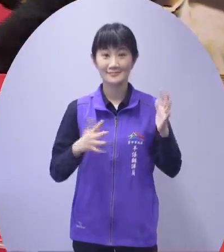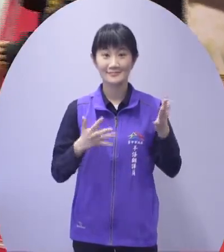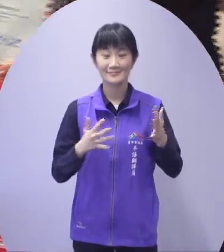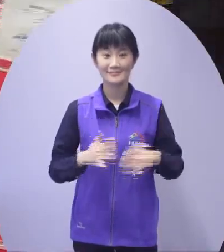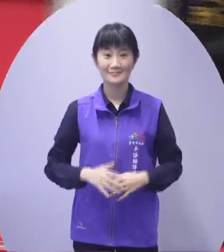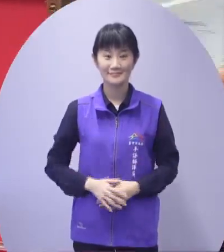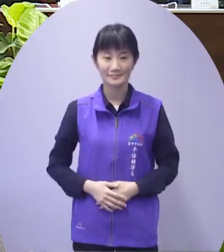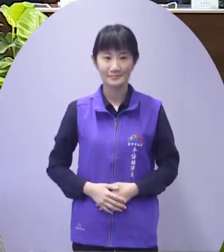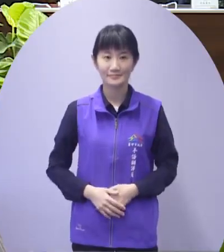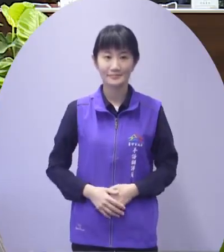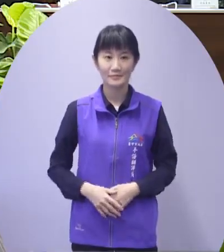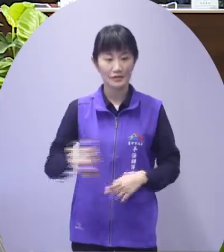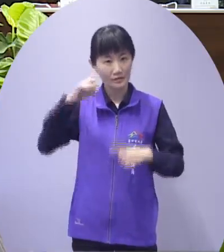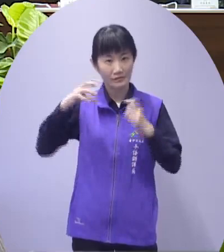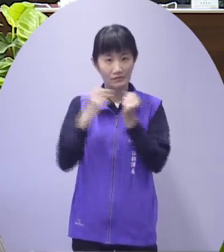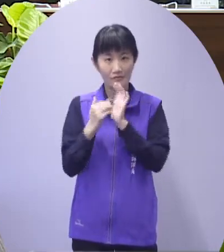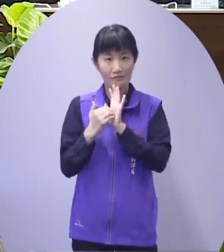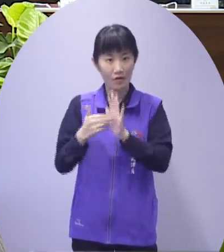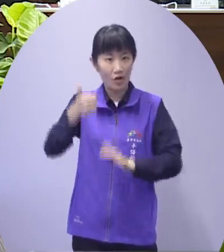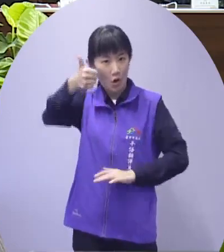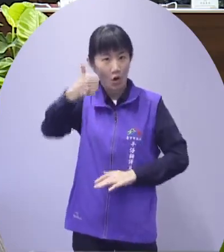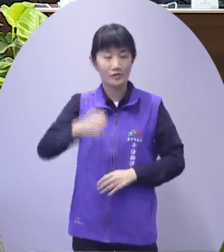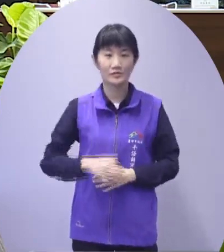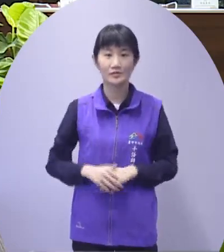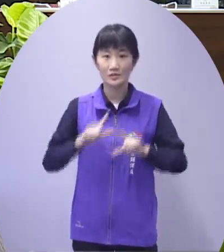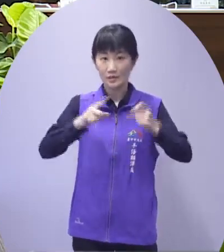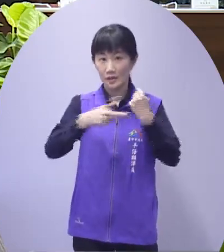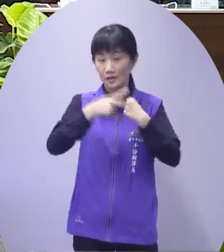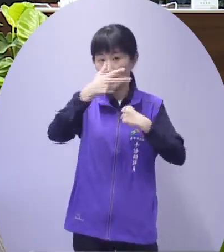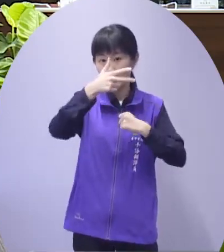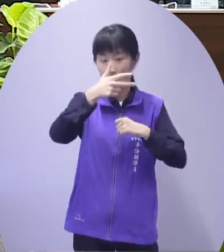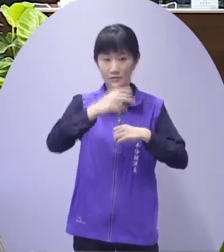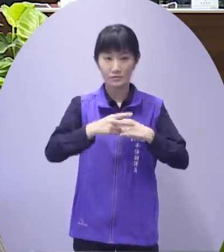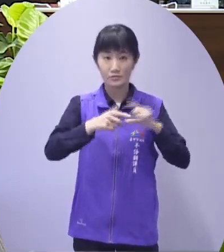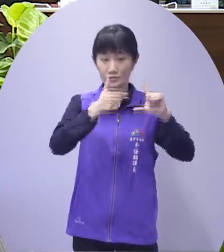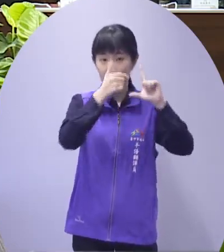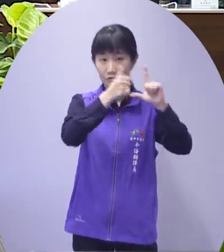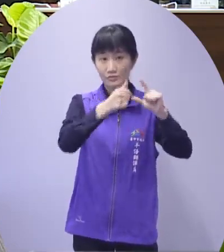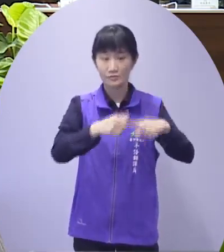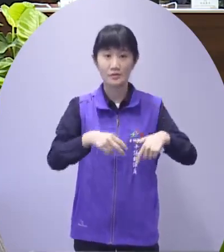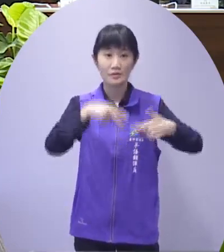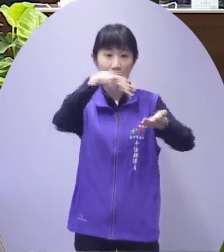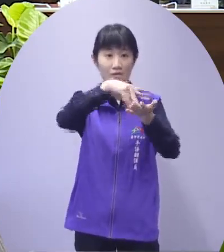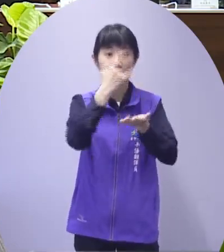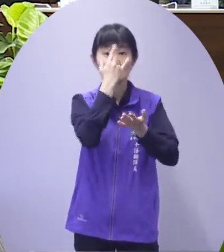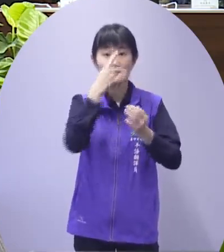基优防灾室大里区立德里江河树里长请上台授奖。